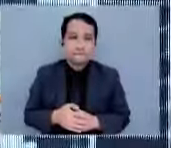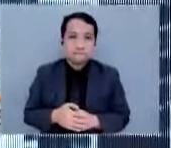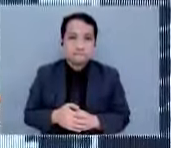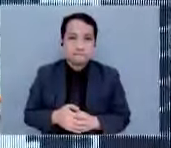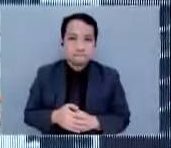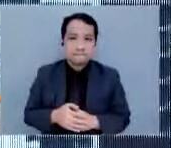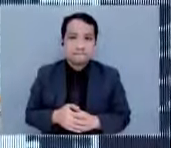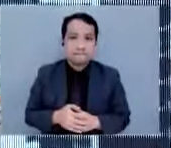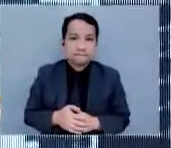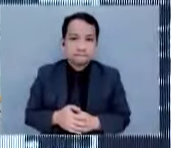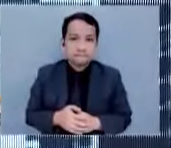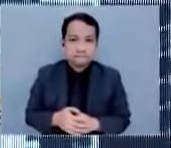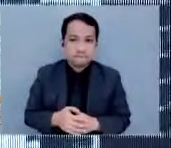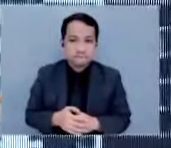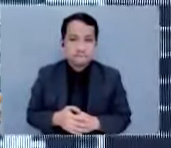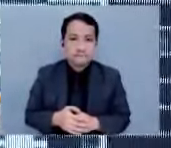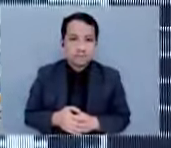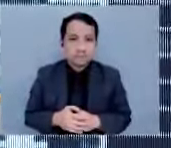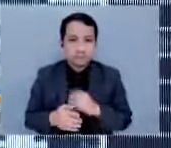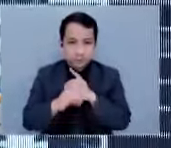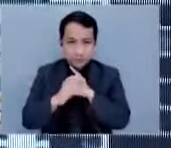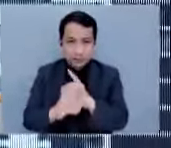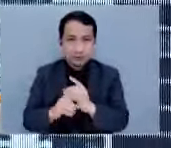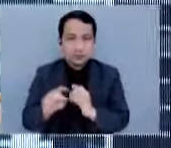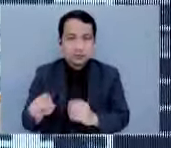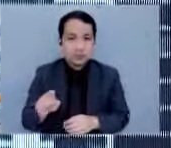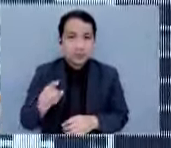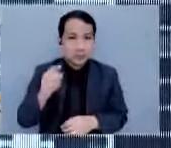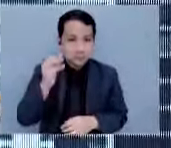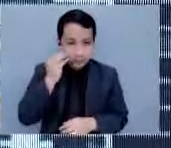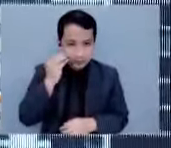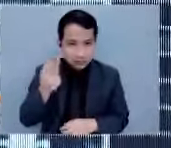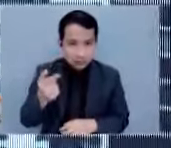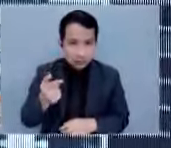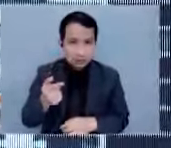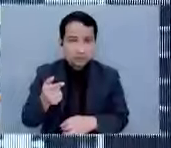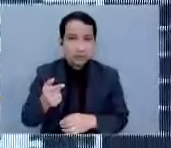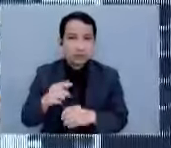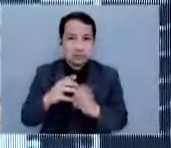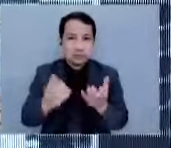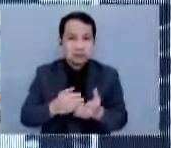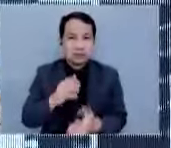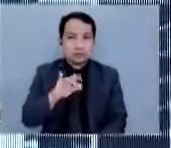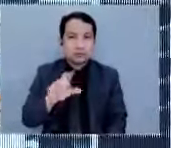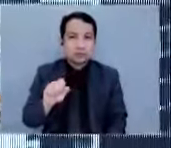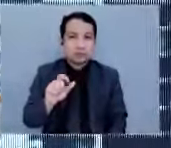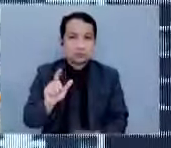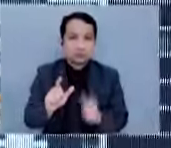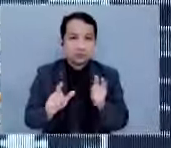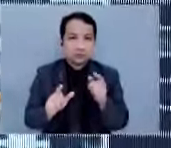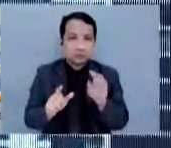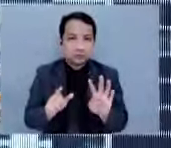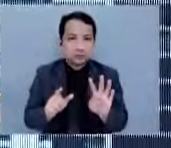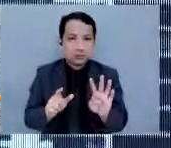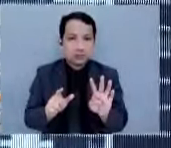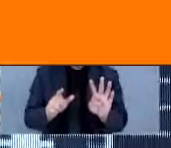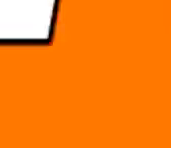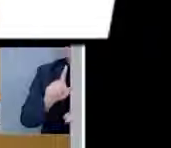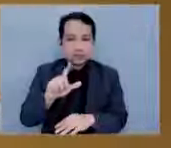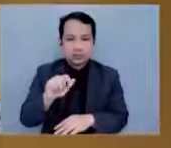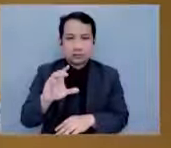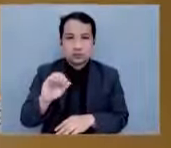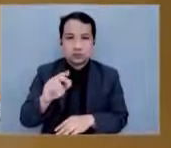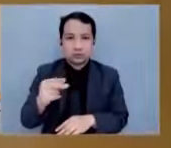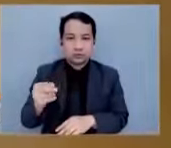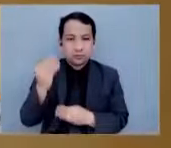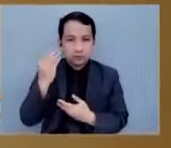Mga kapatid, dumipensa para kay Megan Young si Miss World Botswana 2024, Leslie Gochombo. Sa